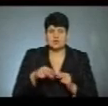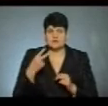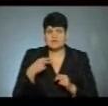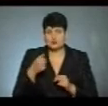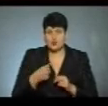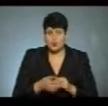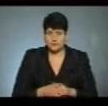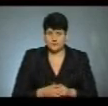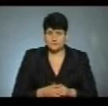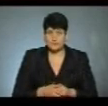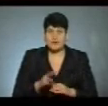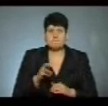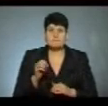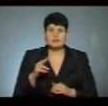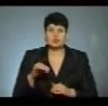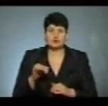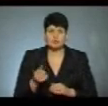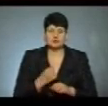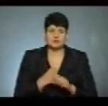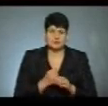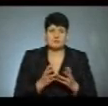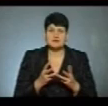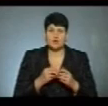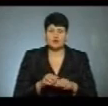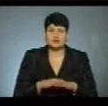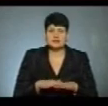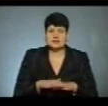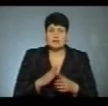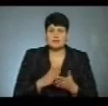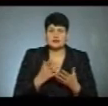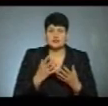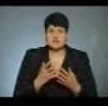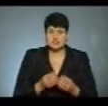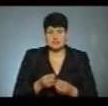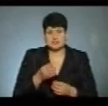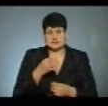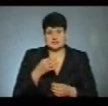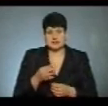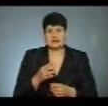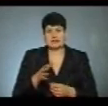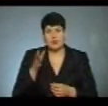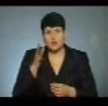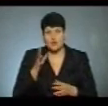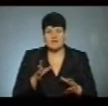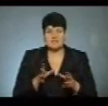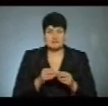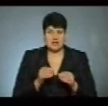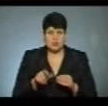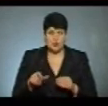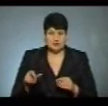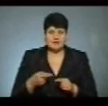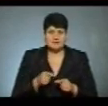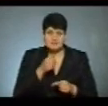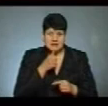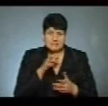року. Методологію, за якою здійснили підрахунок населення, має ще визнати наукова міжнародна спільнота. Це експерти, які